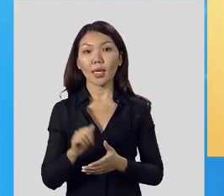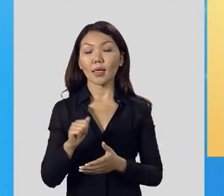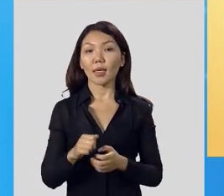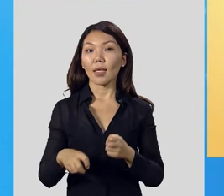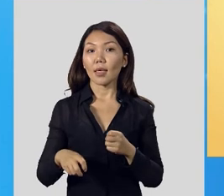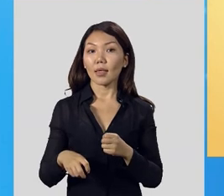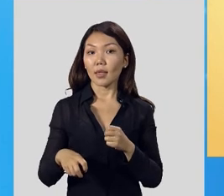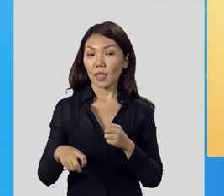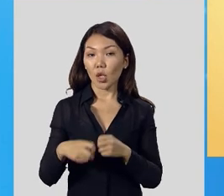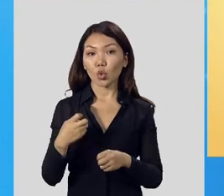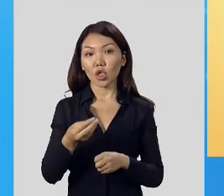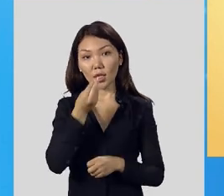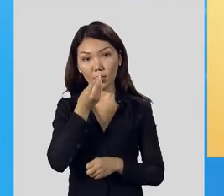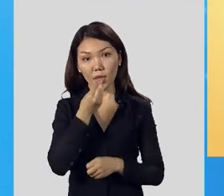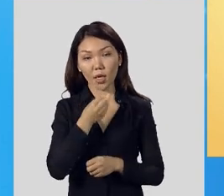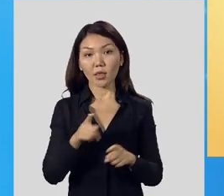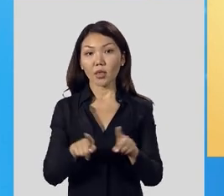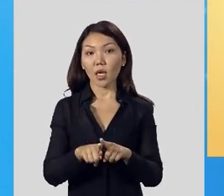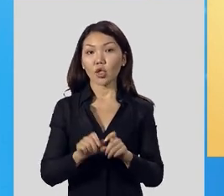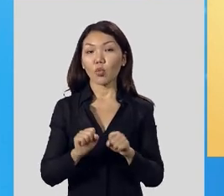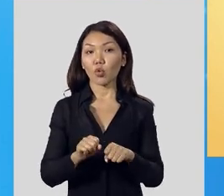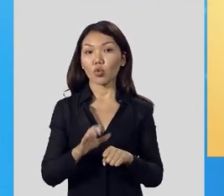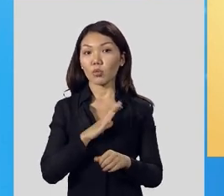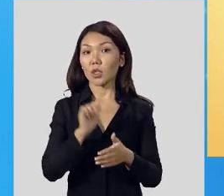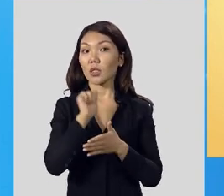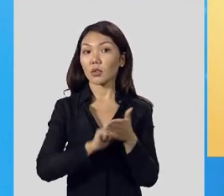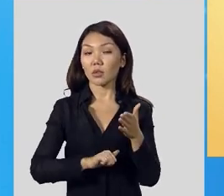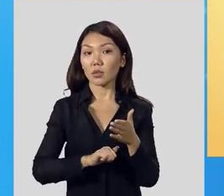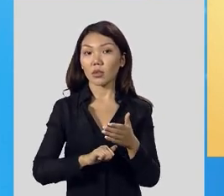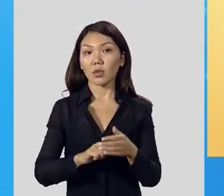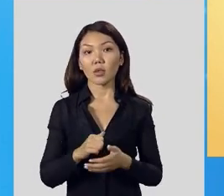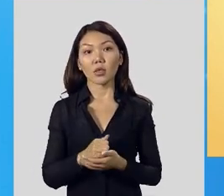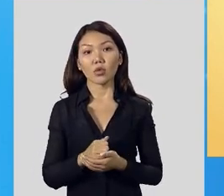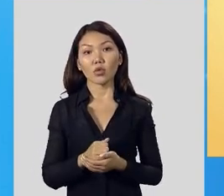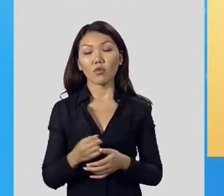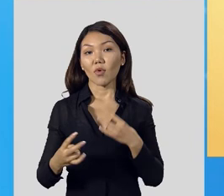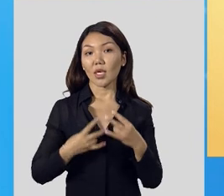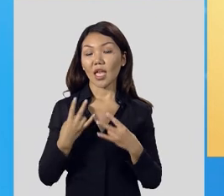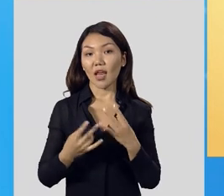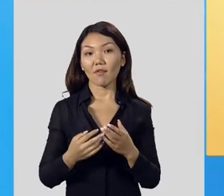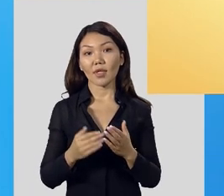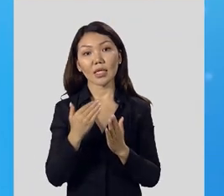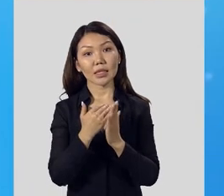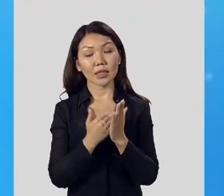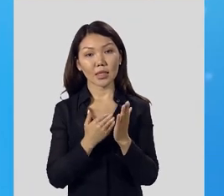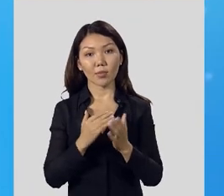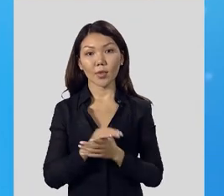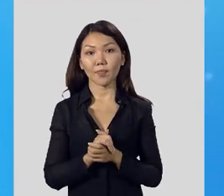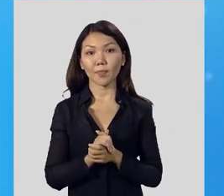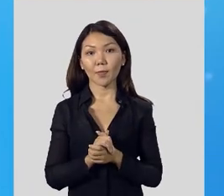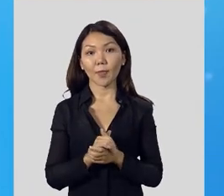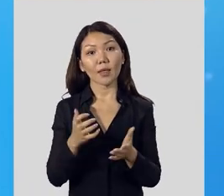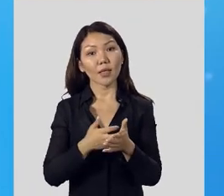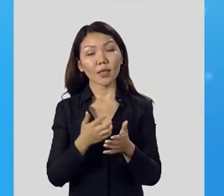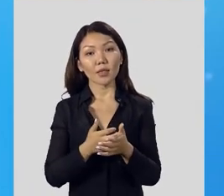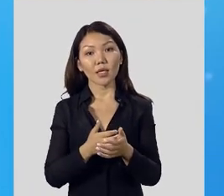питания также могут привести к расстройству нервной системы. Недостаток витаминов Е,